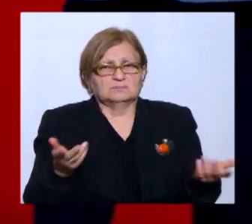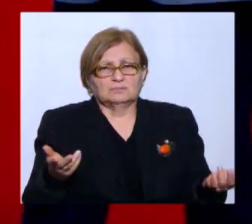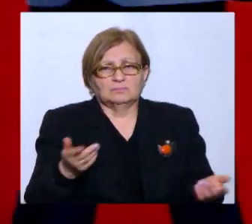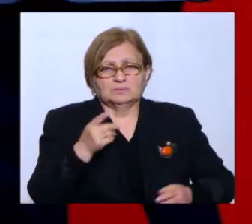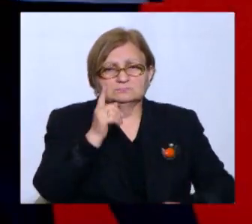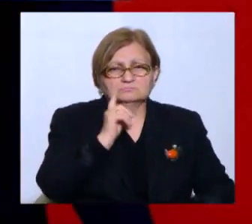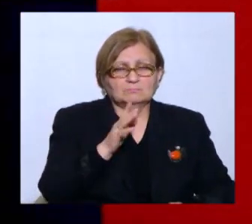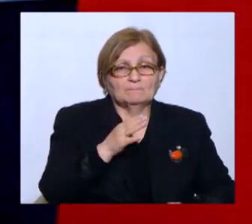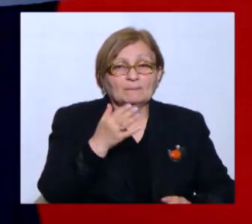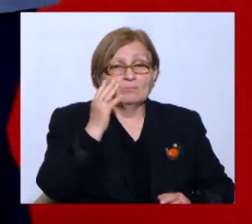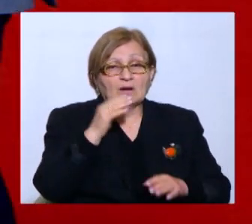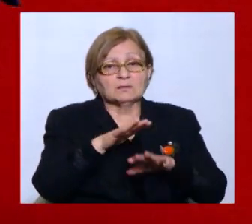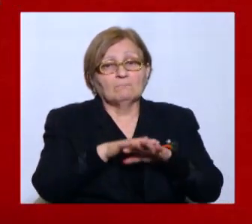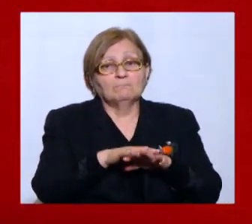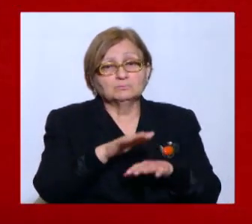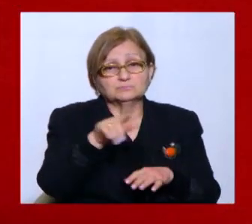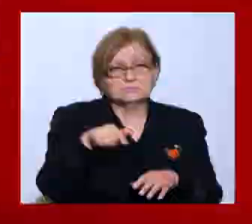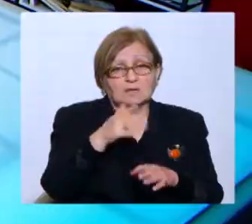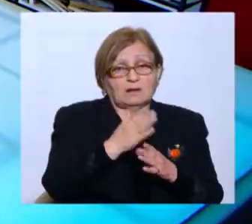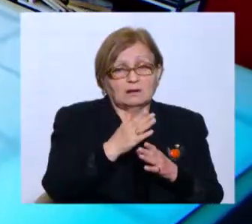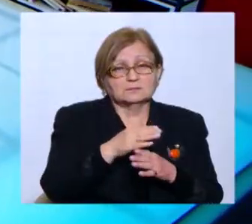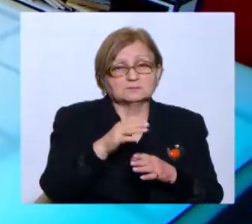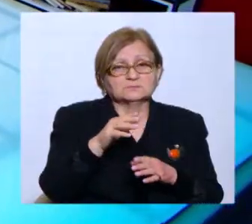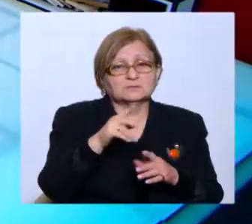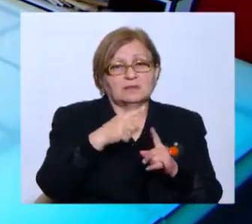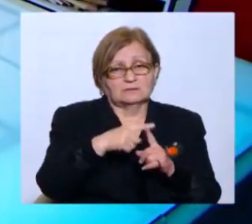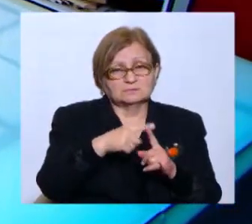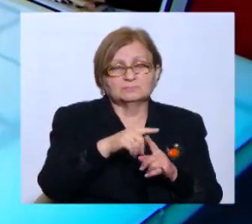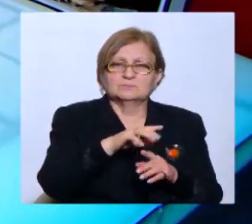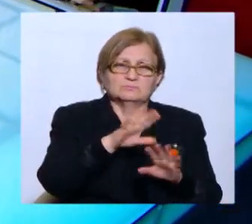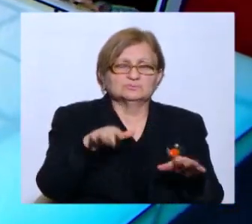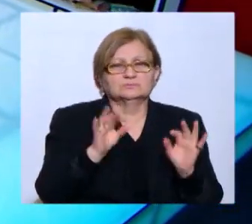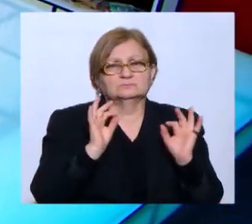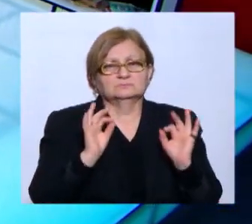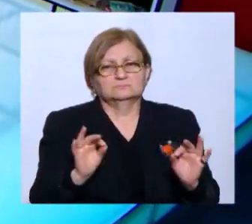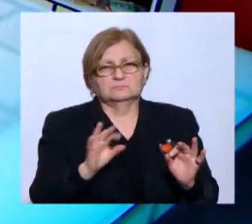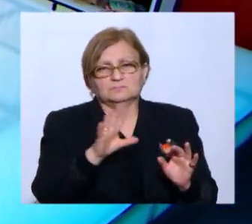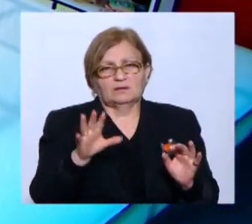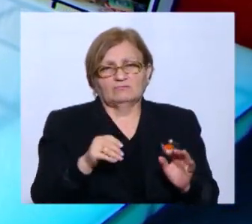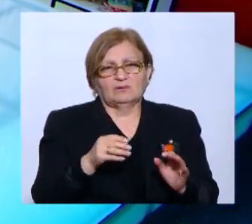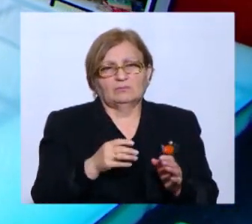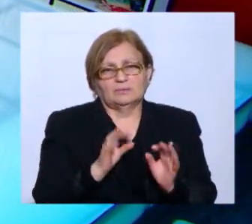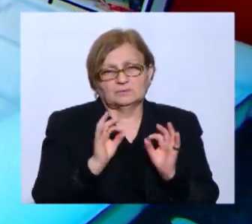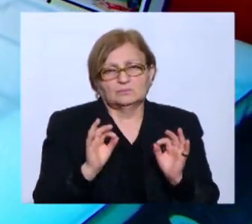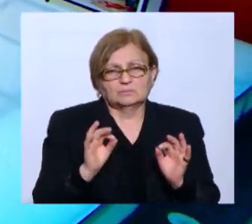როდესაც ფუძე არის დადებითი, მაშინ ყველაფერი რიგზეა და არის შეგვიძლია განმარტოთ ჩვენ ხარისხი